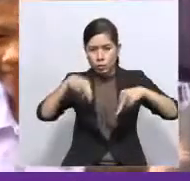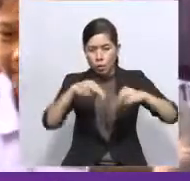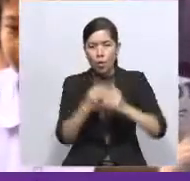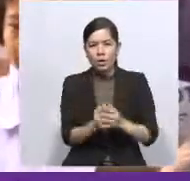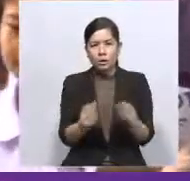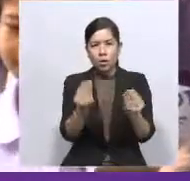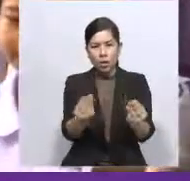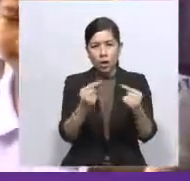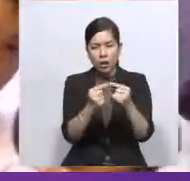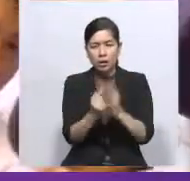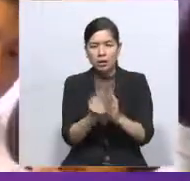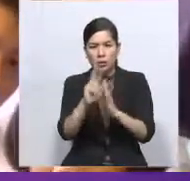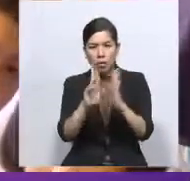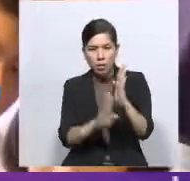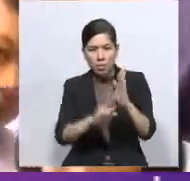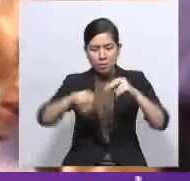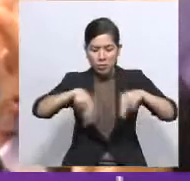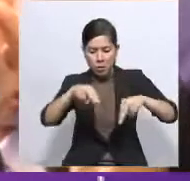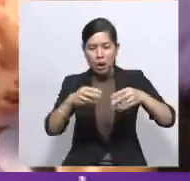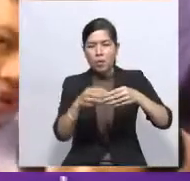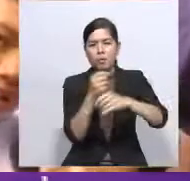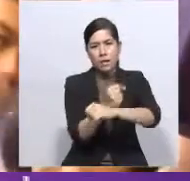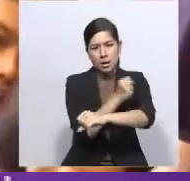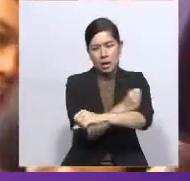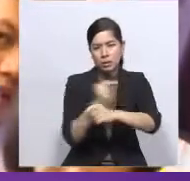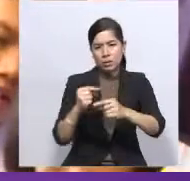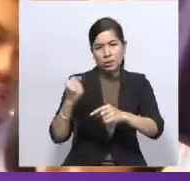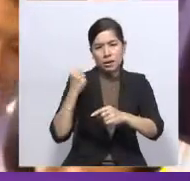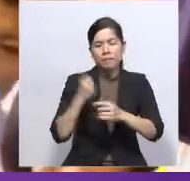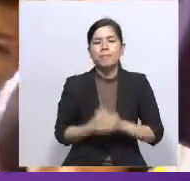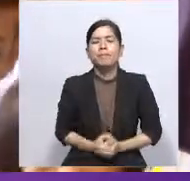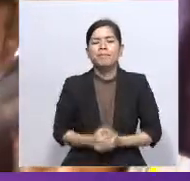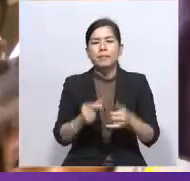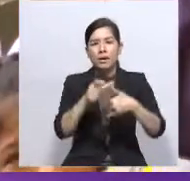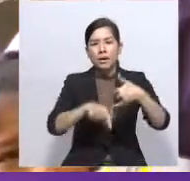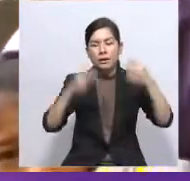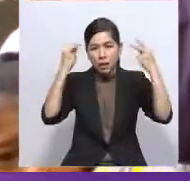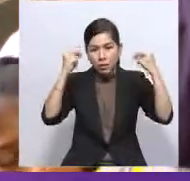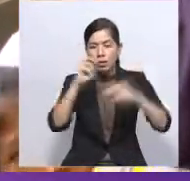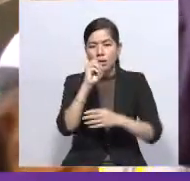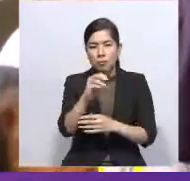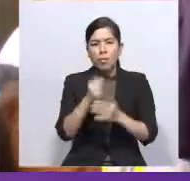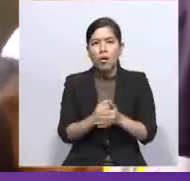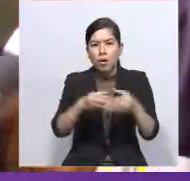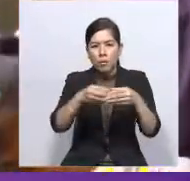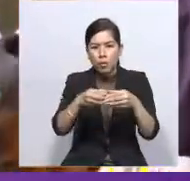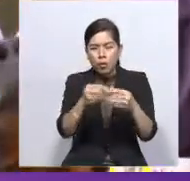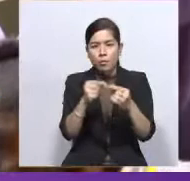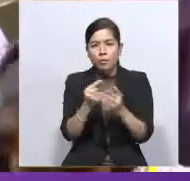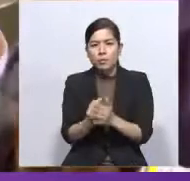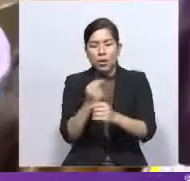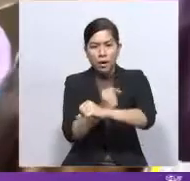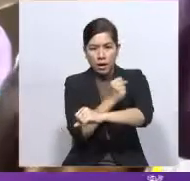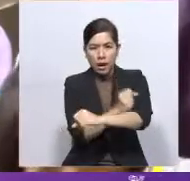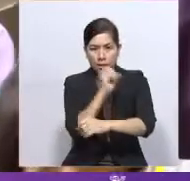ฏิบัติตามกฎหมายในการดูแลแรงงานต่างด้าวโดยนายกรัฐมนตรีย้ำกับNGO ว่านอกจากช่วยดูแลแรงงานแล้ว